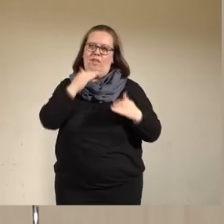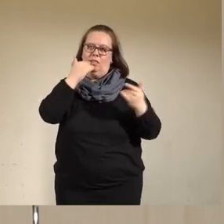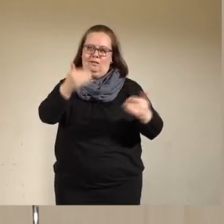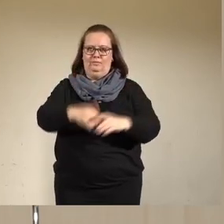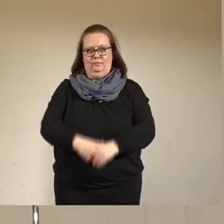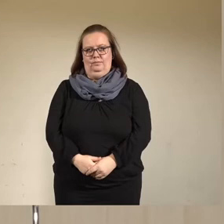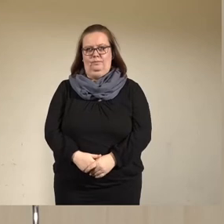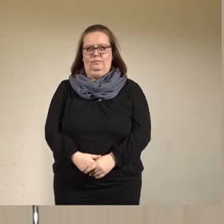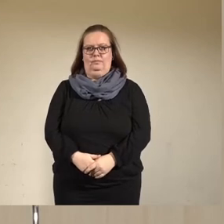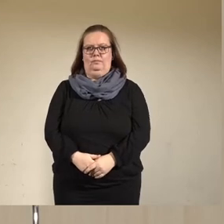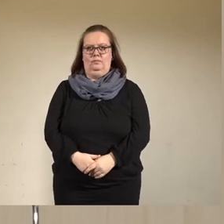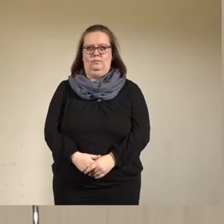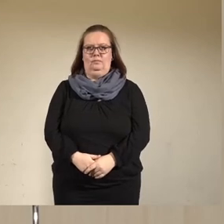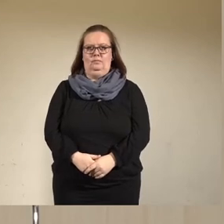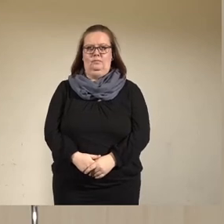Dank.